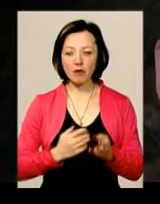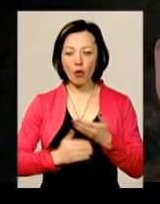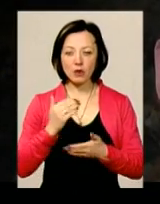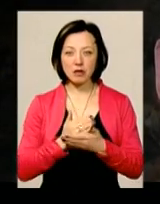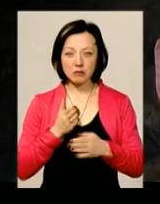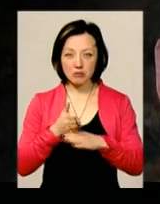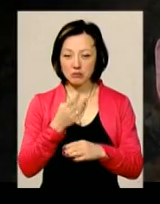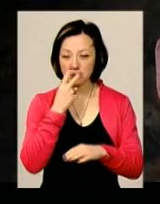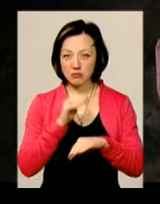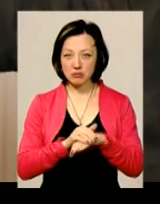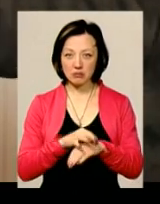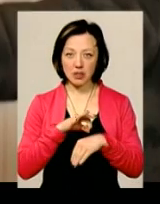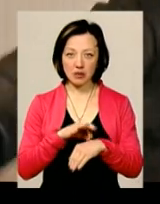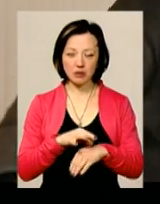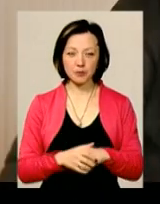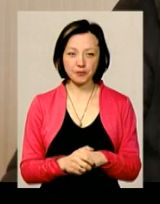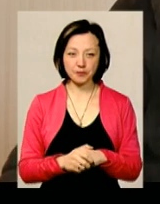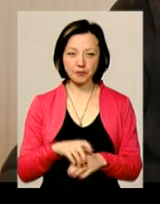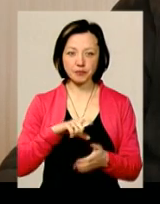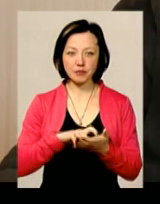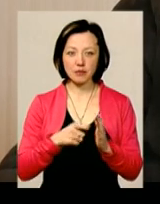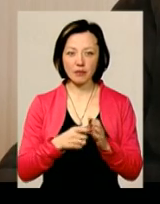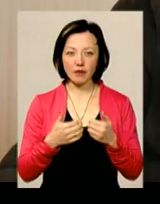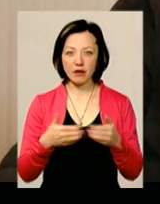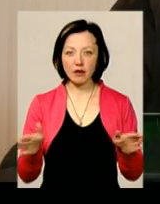візиту і натрапив на тіло. Кімнату відкривають двері,